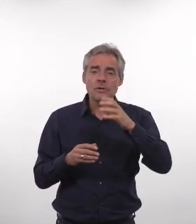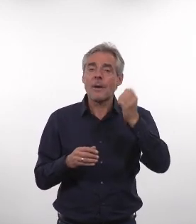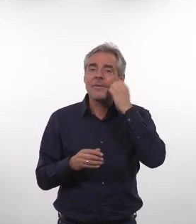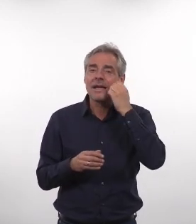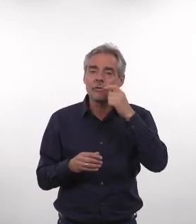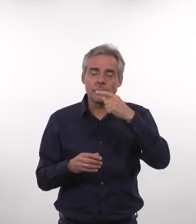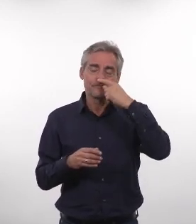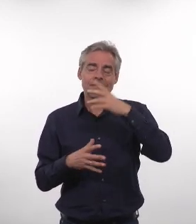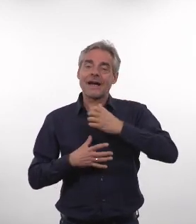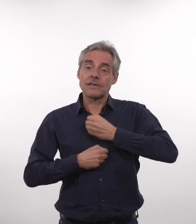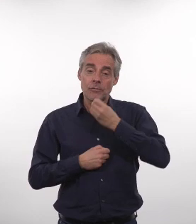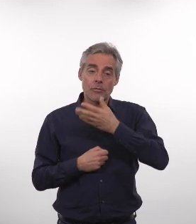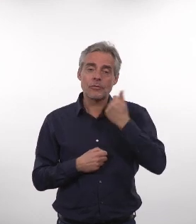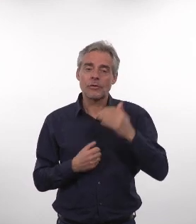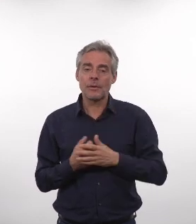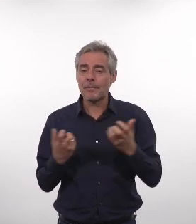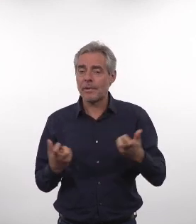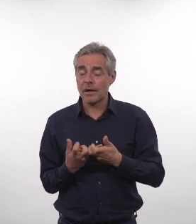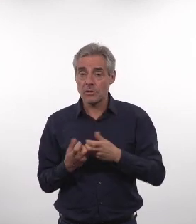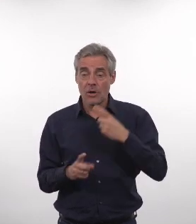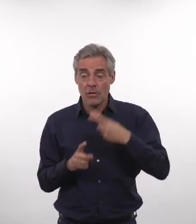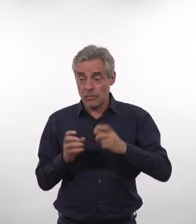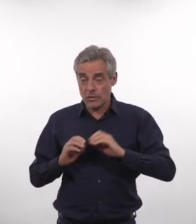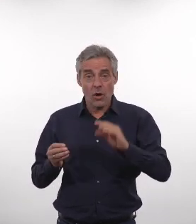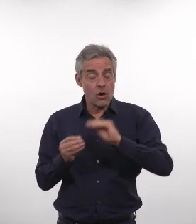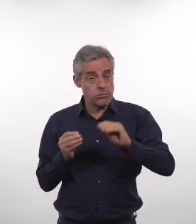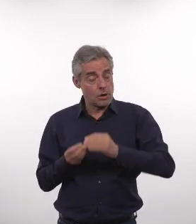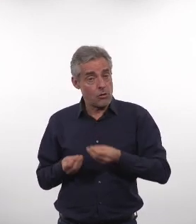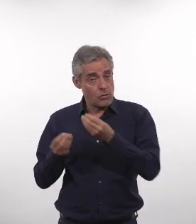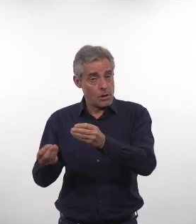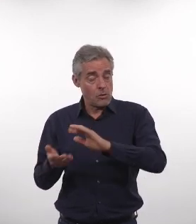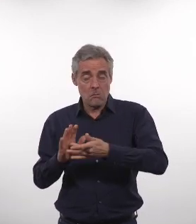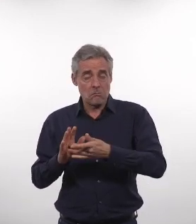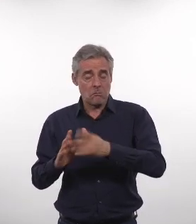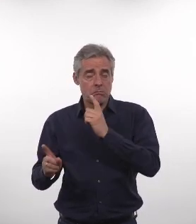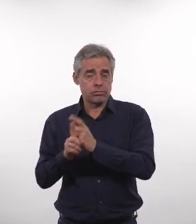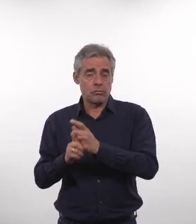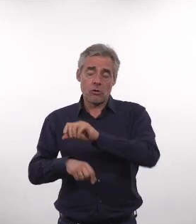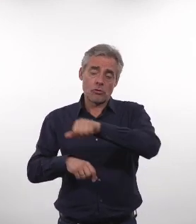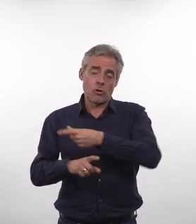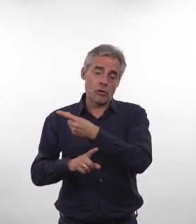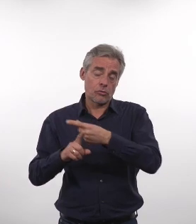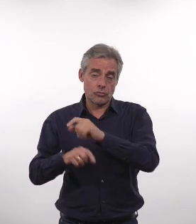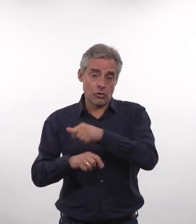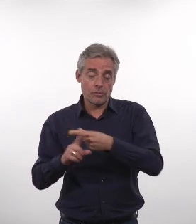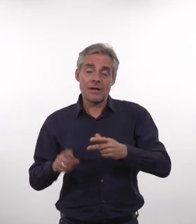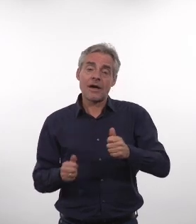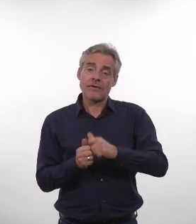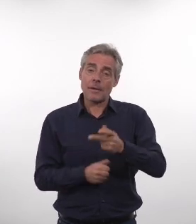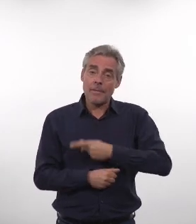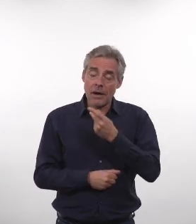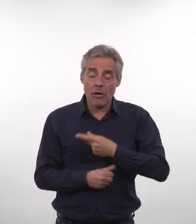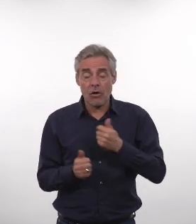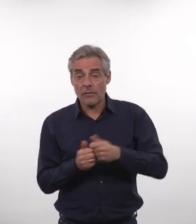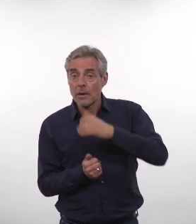soit plus accepté par le patient. Et on va lui laisser ces objets pendant tout le temps de la consultation qui va durer 1 heure, où c'est souvent les parents qui parlent plus